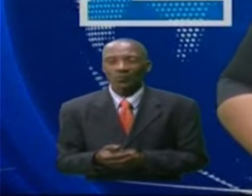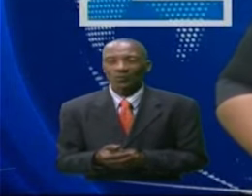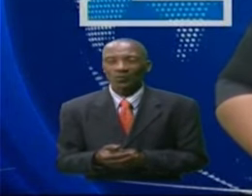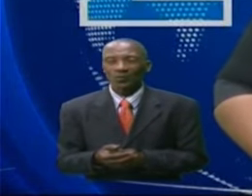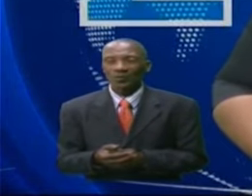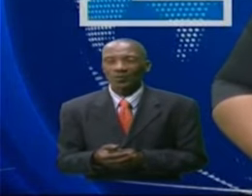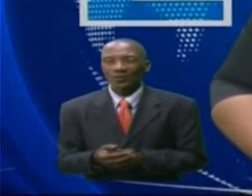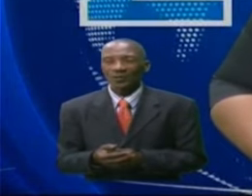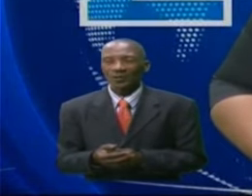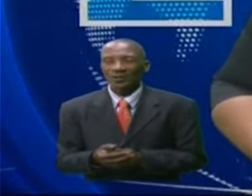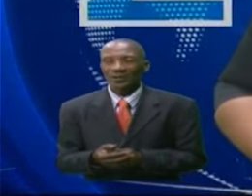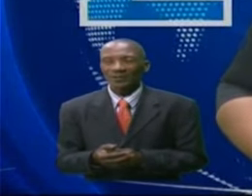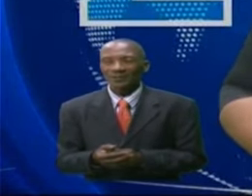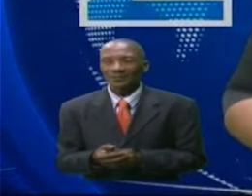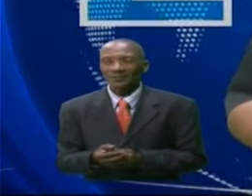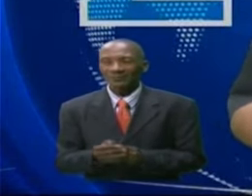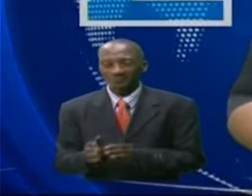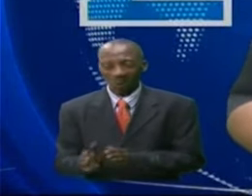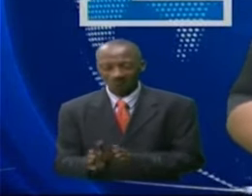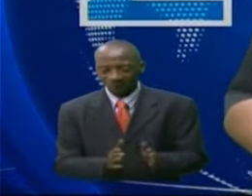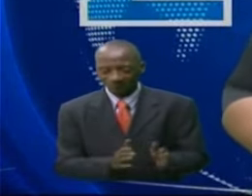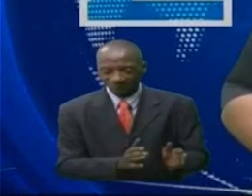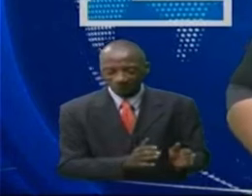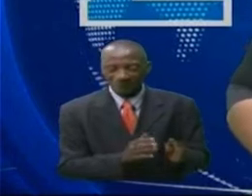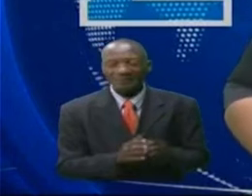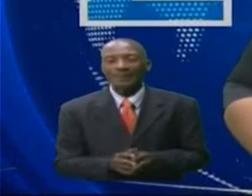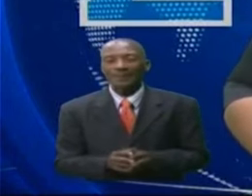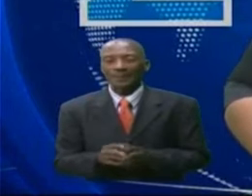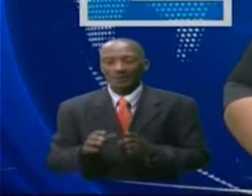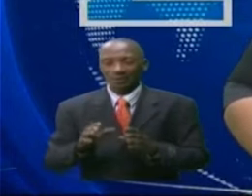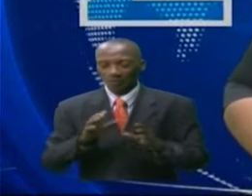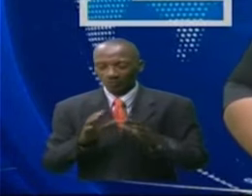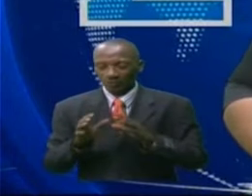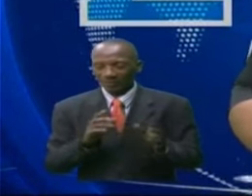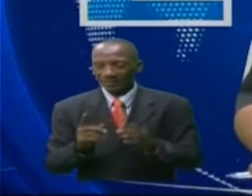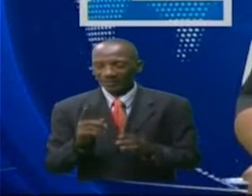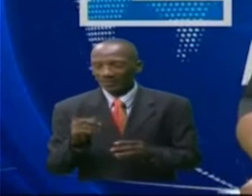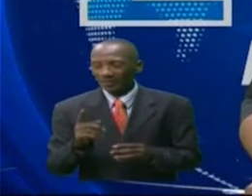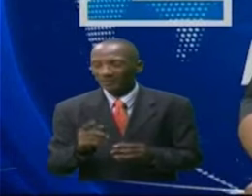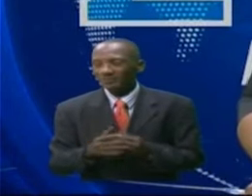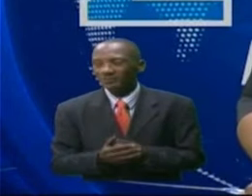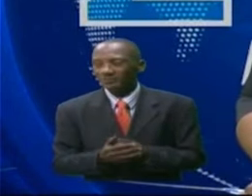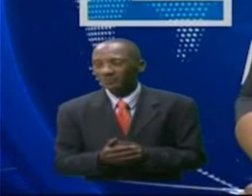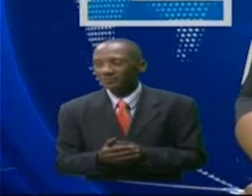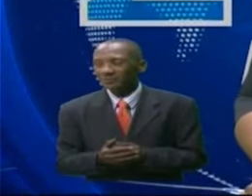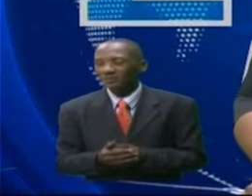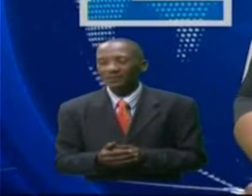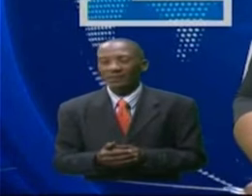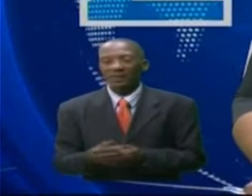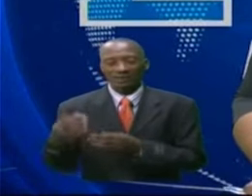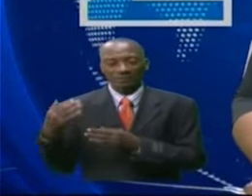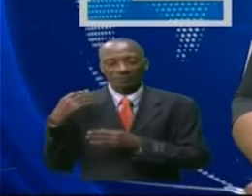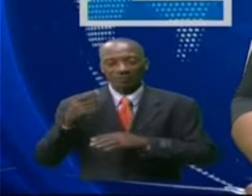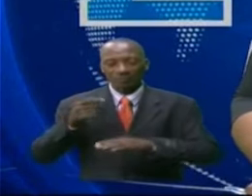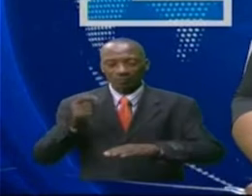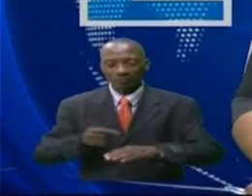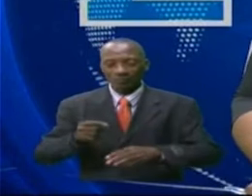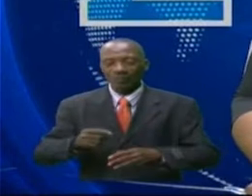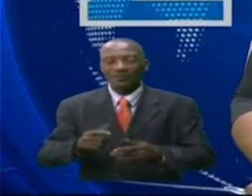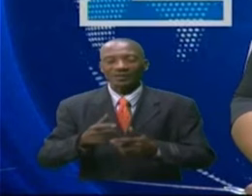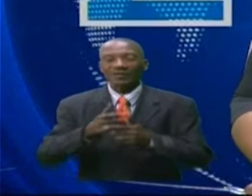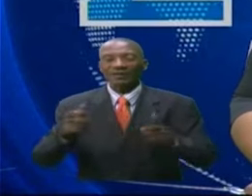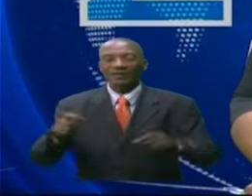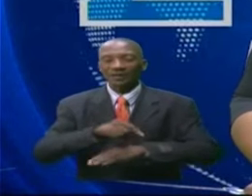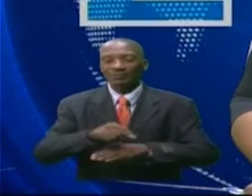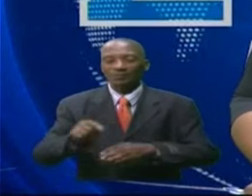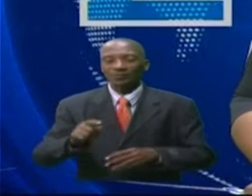J'ai l'impression qu'il y a un petit problème technique. Nous allons lire ces communiqués qui est également sur notre table. Le tribunal de grande instance de Kinshasa-Gombe porte à